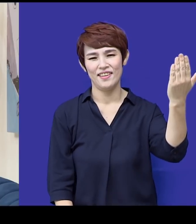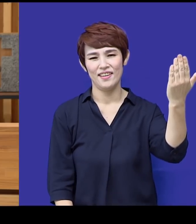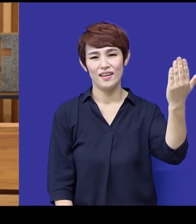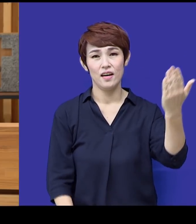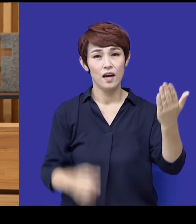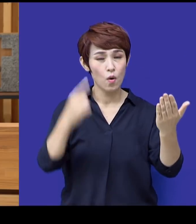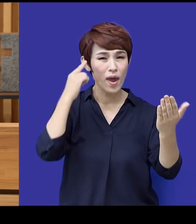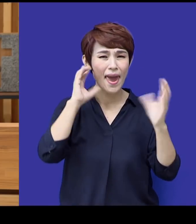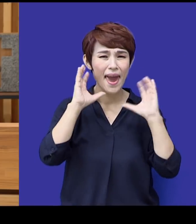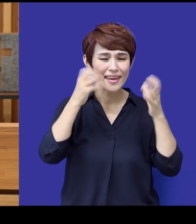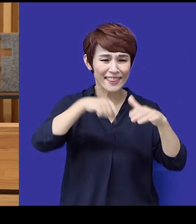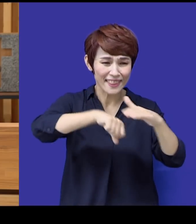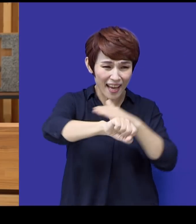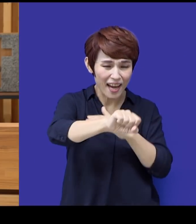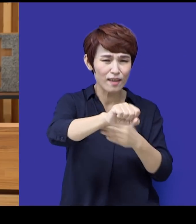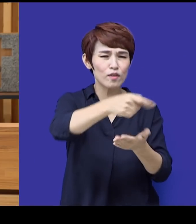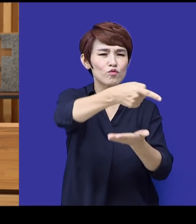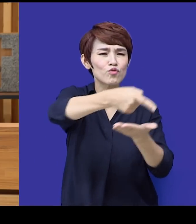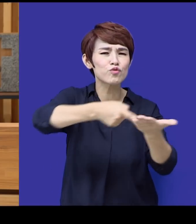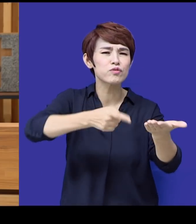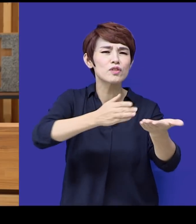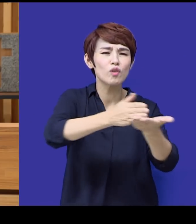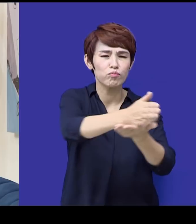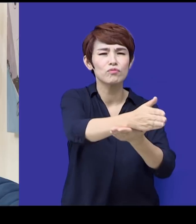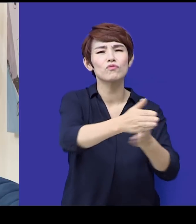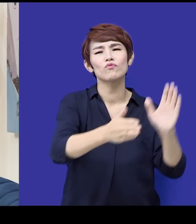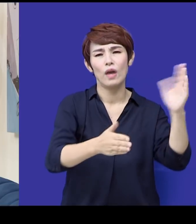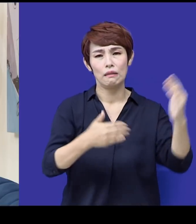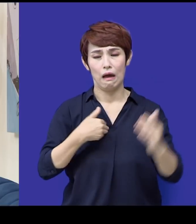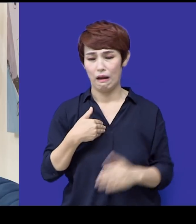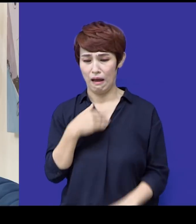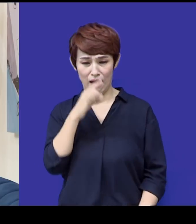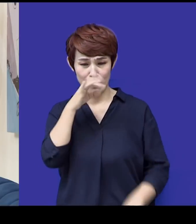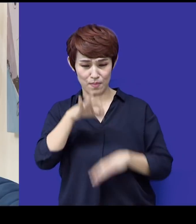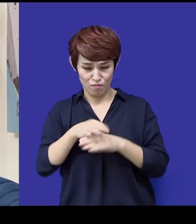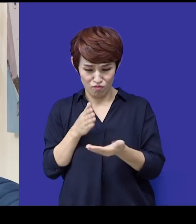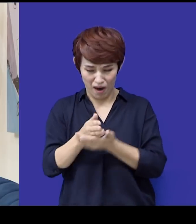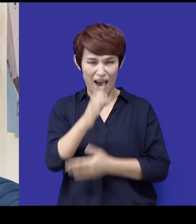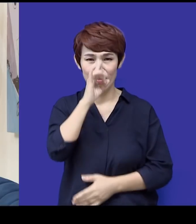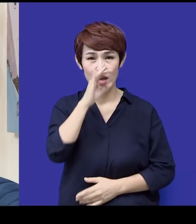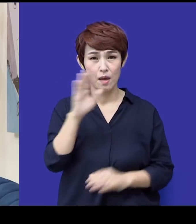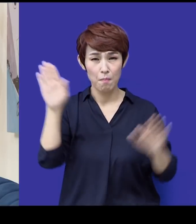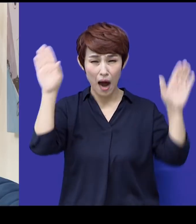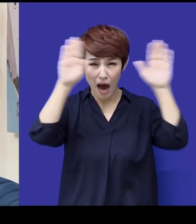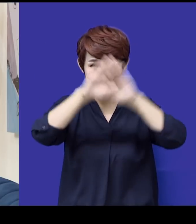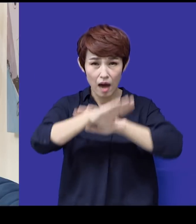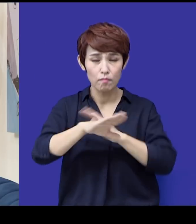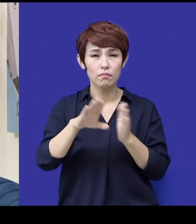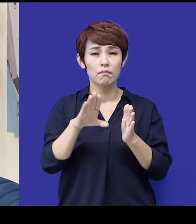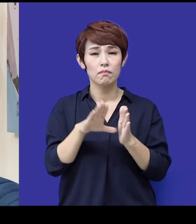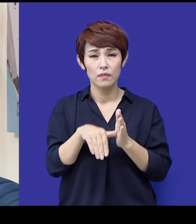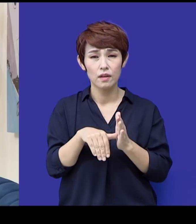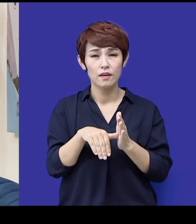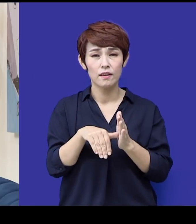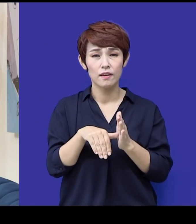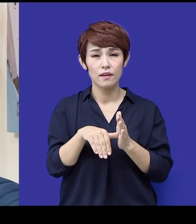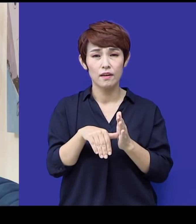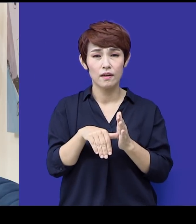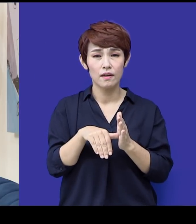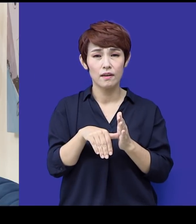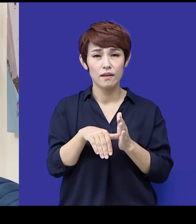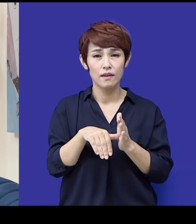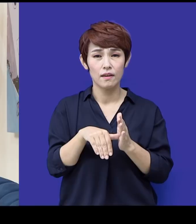수술하는 의사가 아, 있어요. 외과 왜냐면 의사나, 예. 외과 의사나 왜냐면은 그 밤에도 서로 돌아가면서 아.